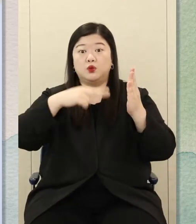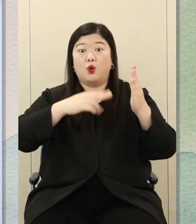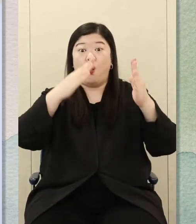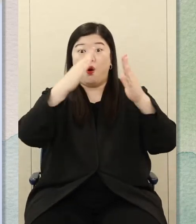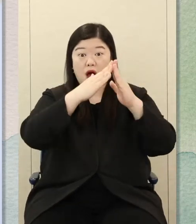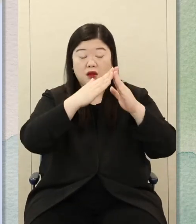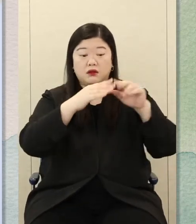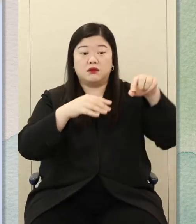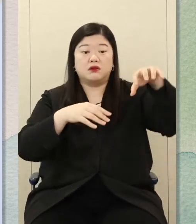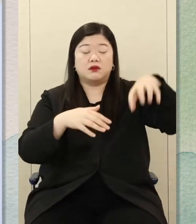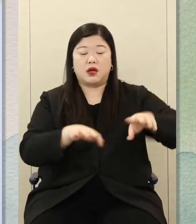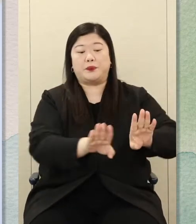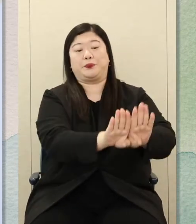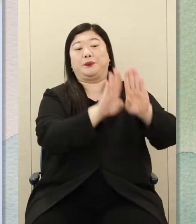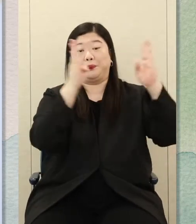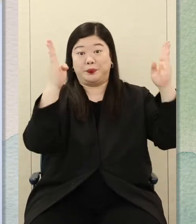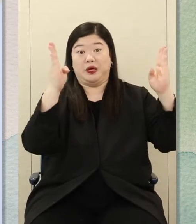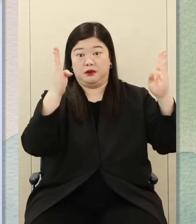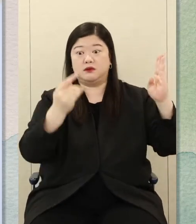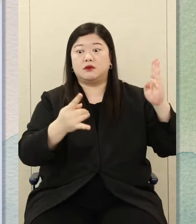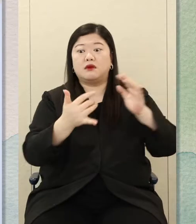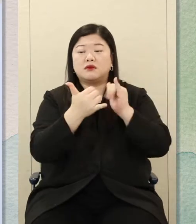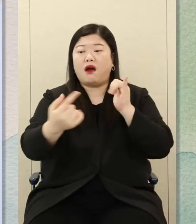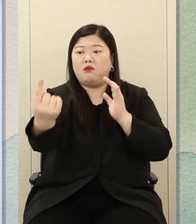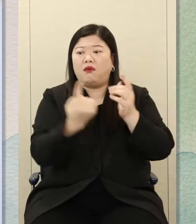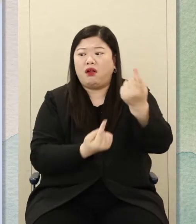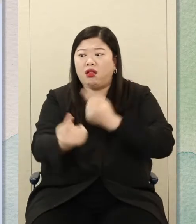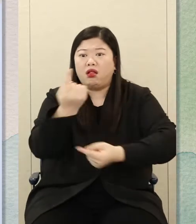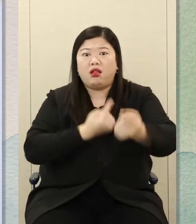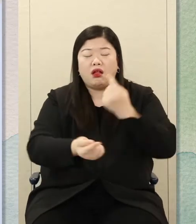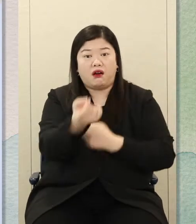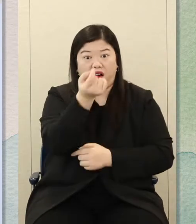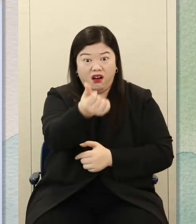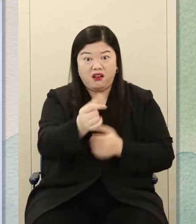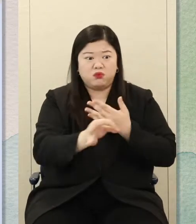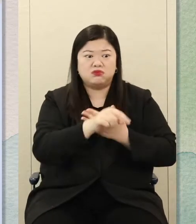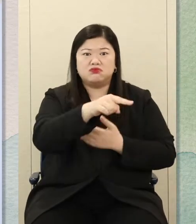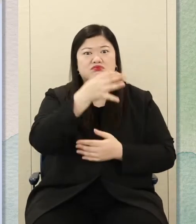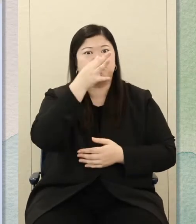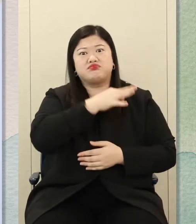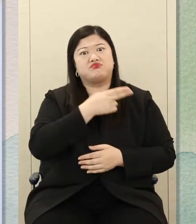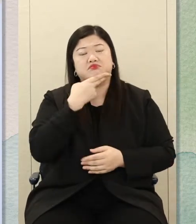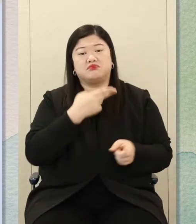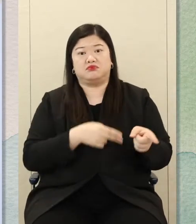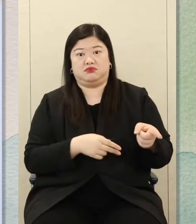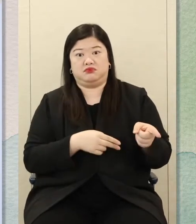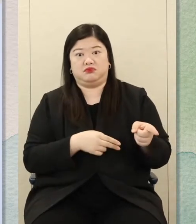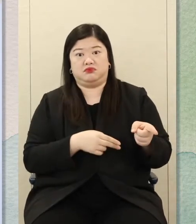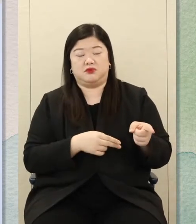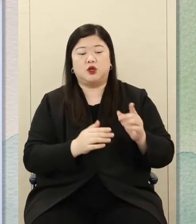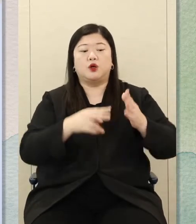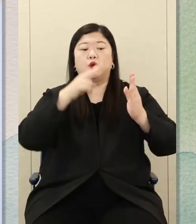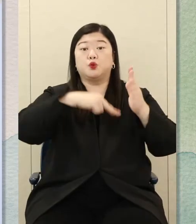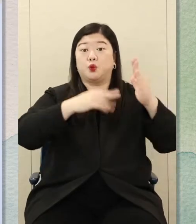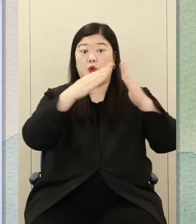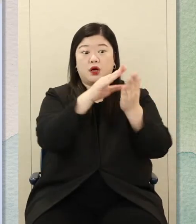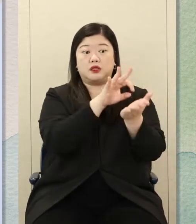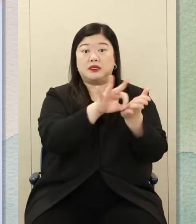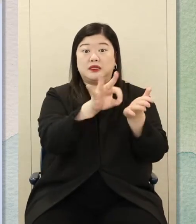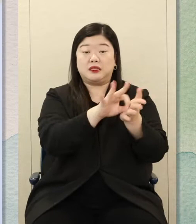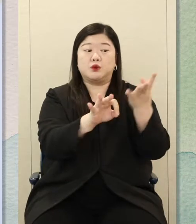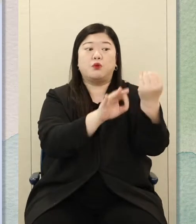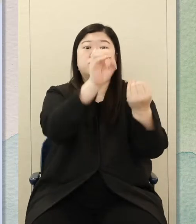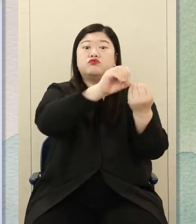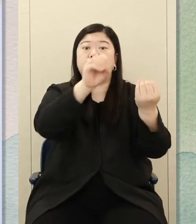이용률이 자꾸 떨어지는 거예요. 그리고 도서관 방문 객수 내지는 도서관 이용률 이런 것들도 점점